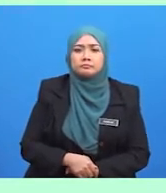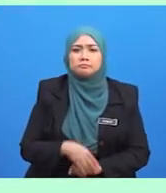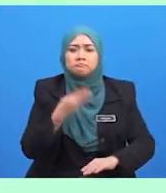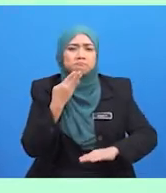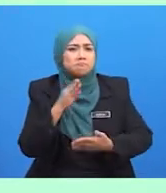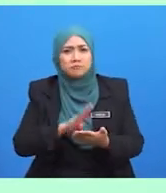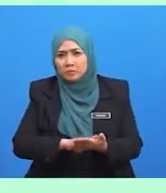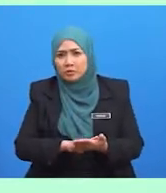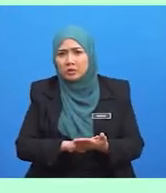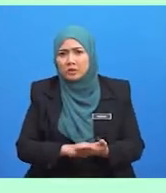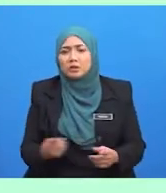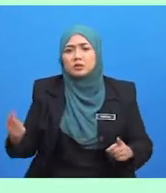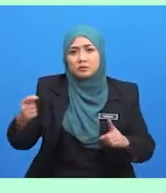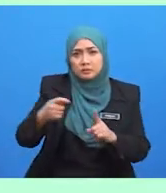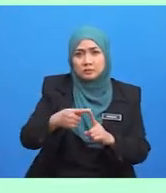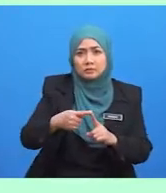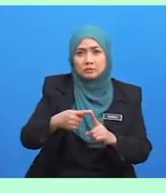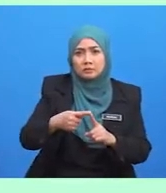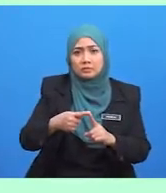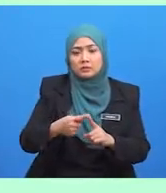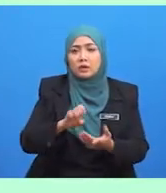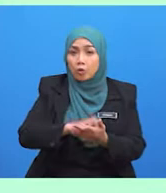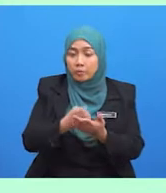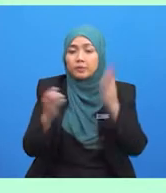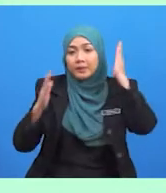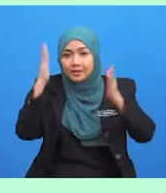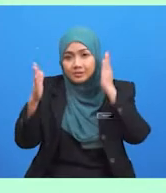Keburukan sekatan terhadap ekonomi Malaysia ialah